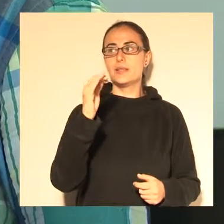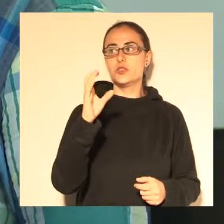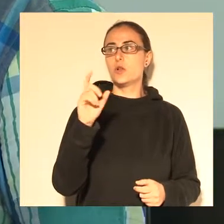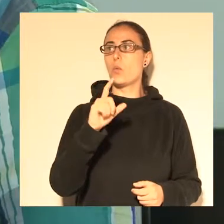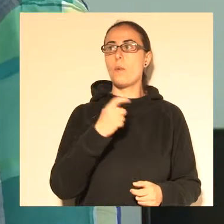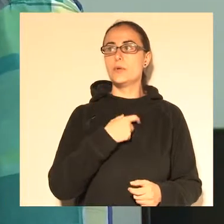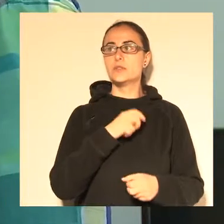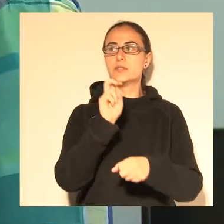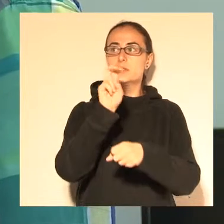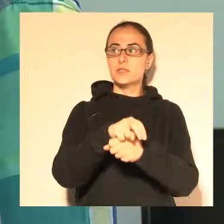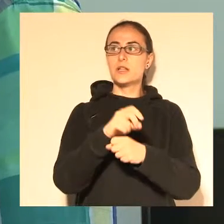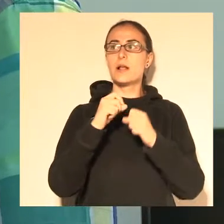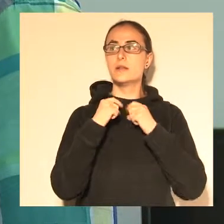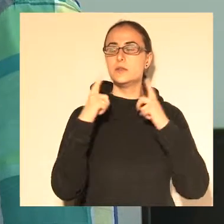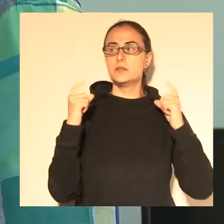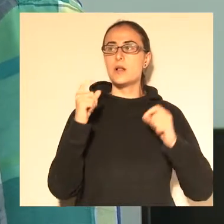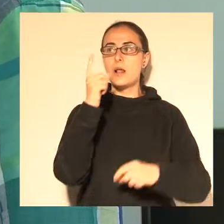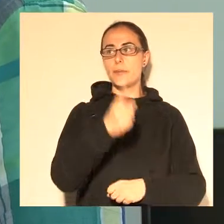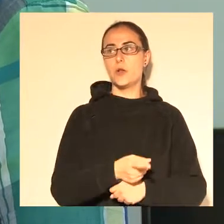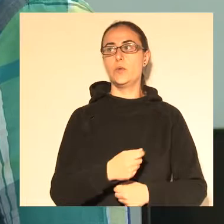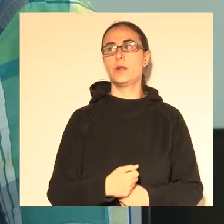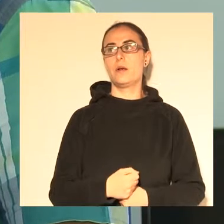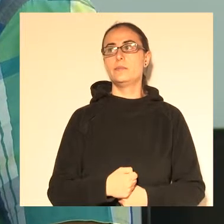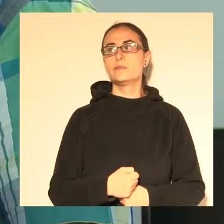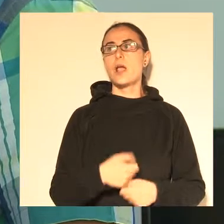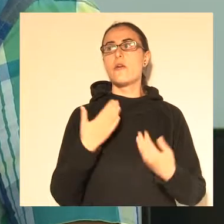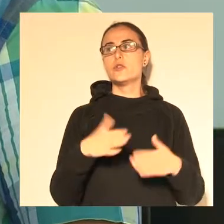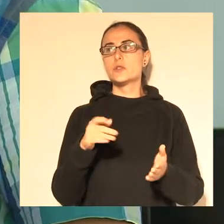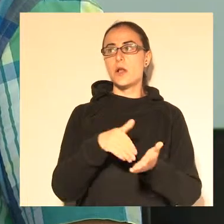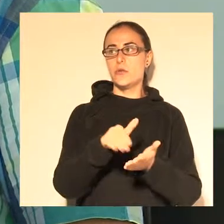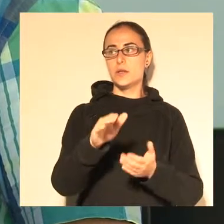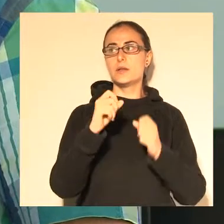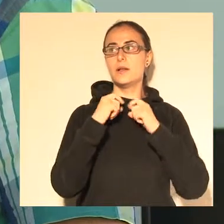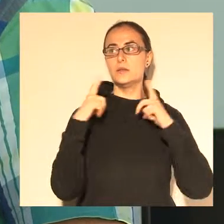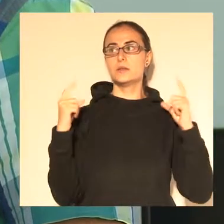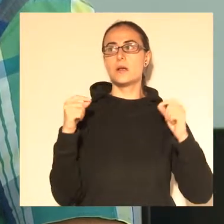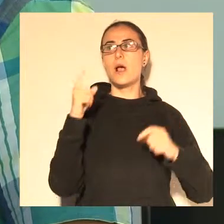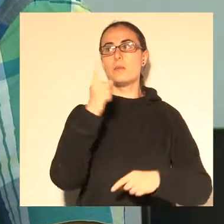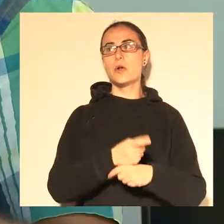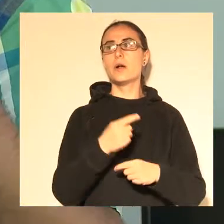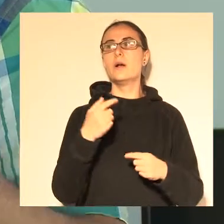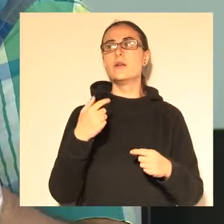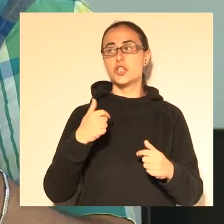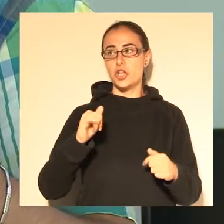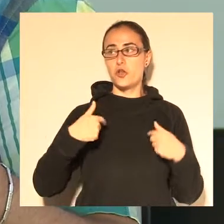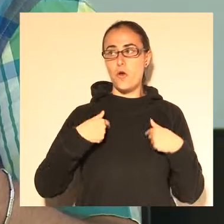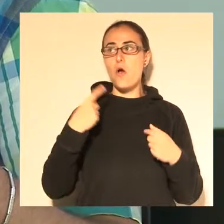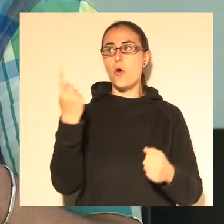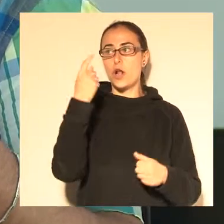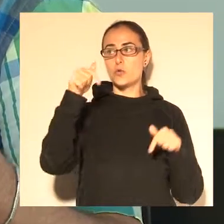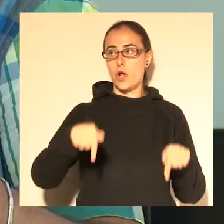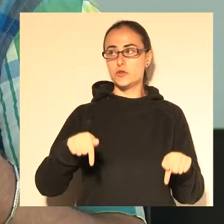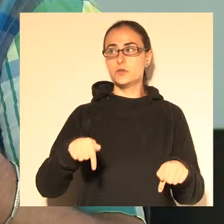putut s o înscriu într o grădiniță în Alba Iulia Deci am fost refuzată de grădinițele din Alba Iulia deși eu în orașul